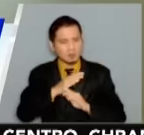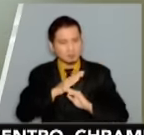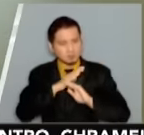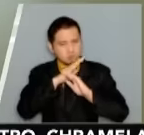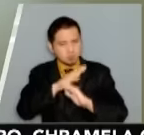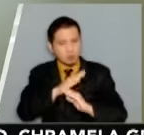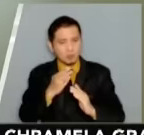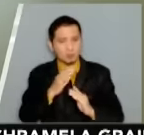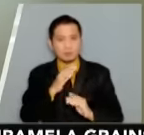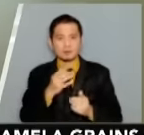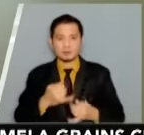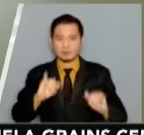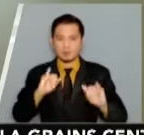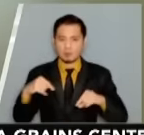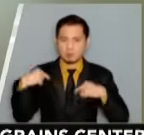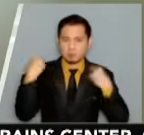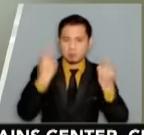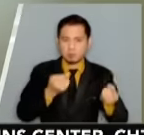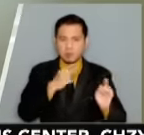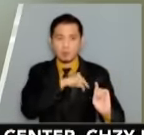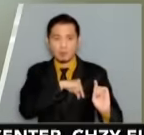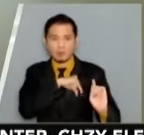being a UNESCO Global Geopark.